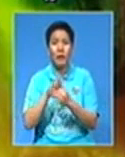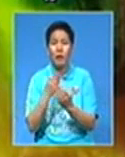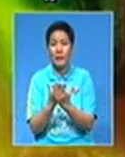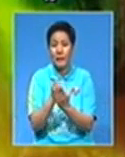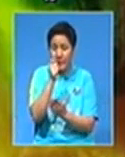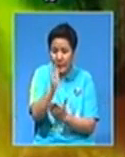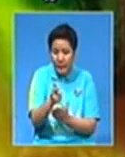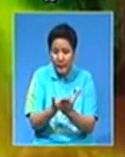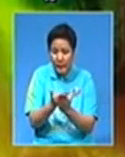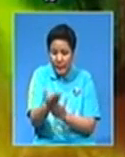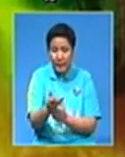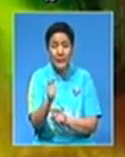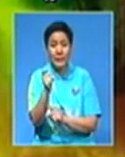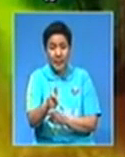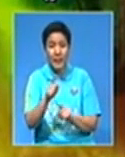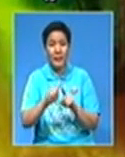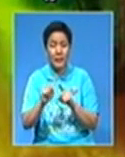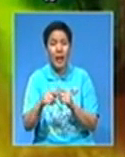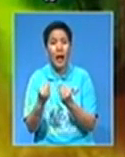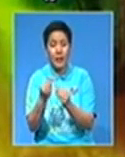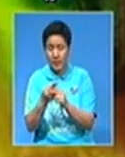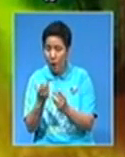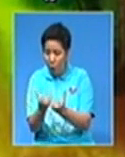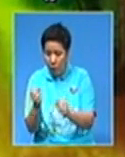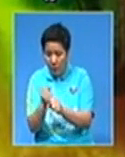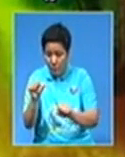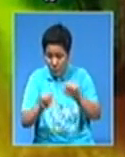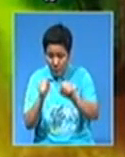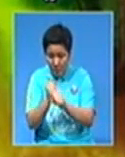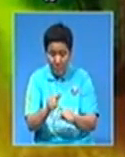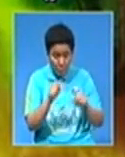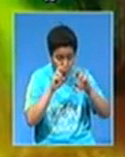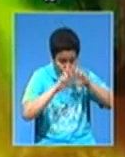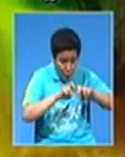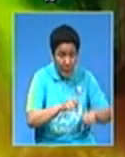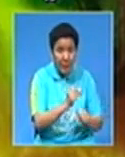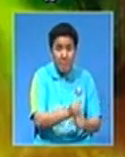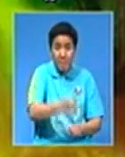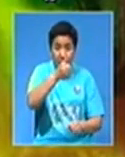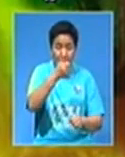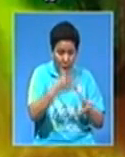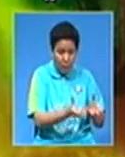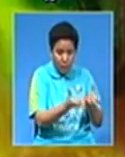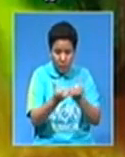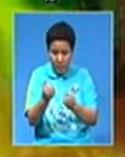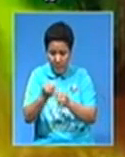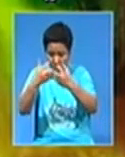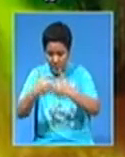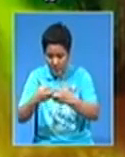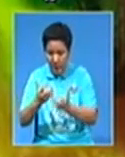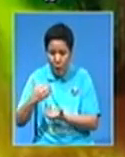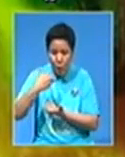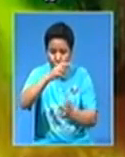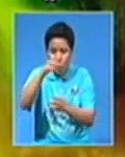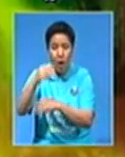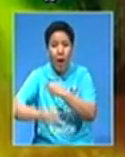สดุภาครัฐรองรับให้สามารถนำมาผลงานที่วิจัยในประเทศนั้นมาสู่การรับรองมาตรฐาน